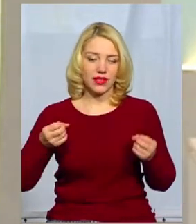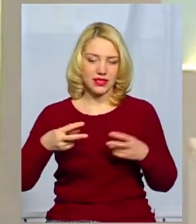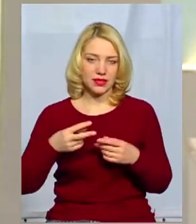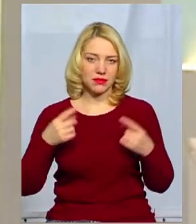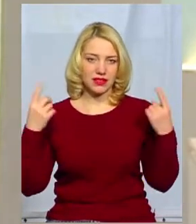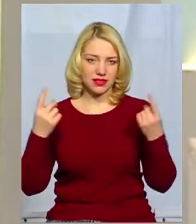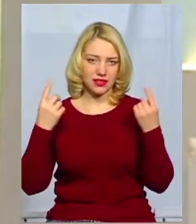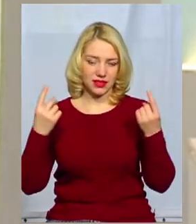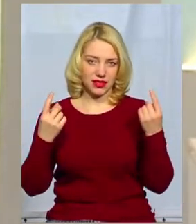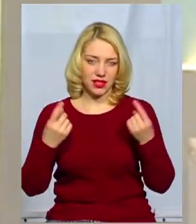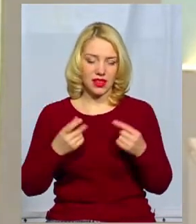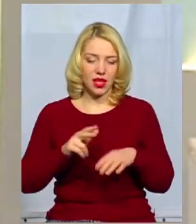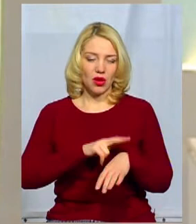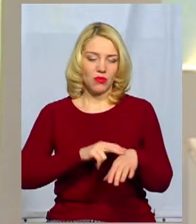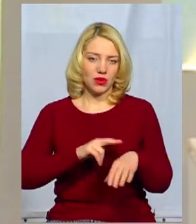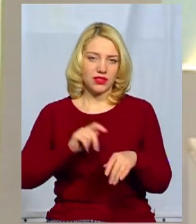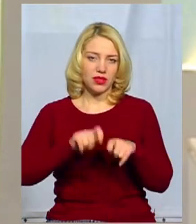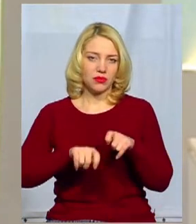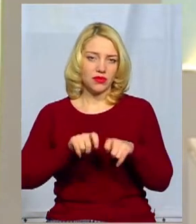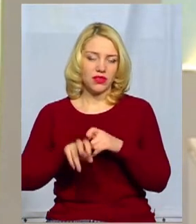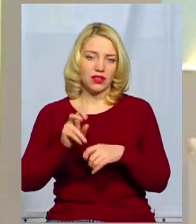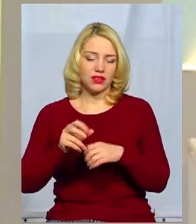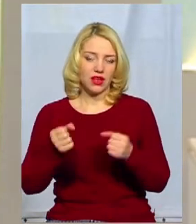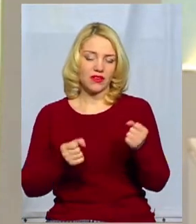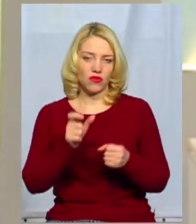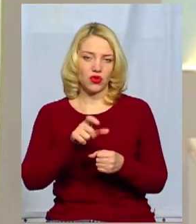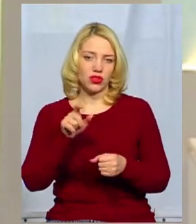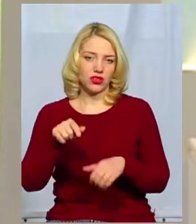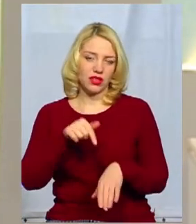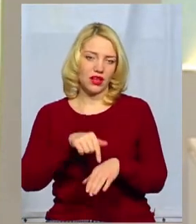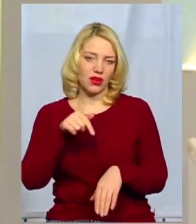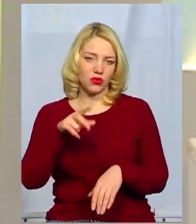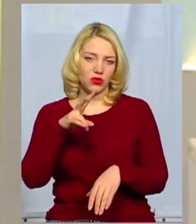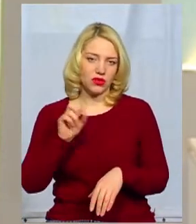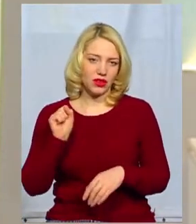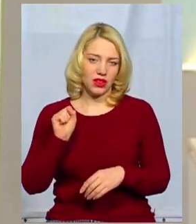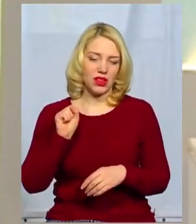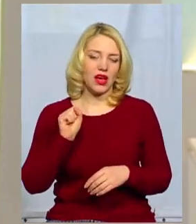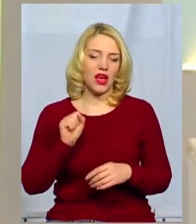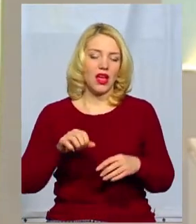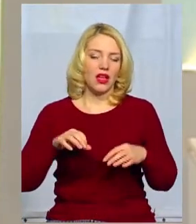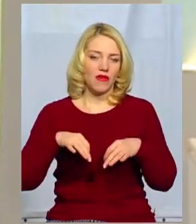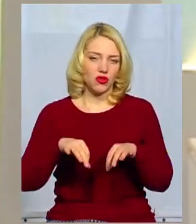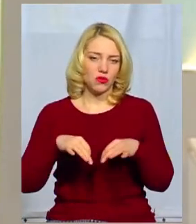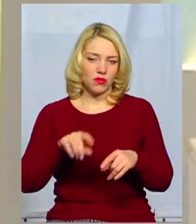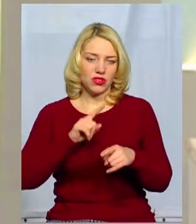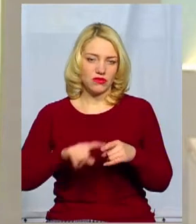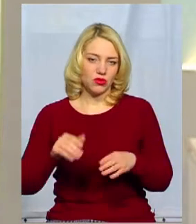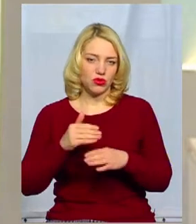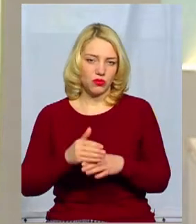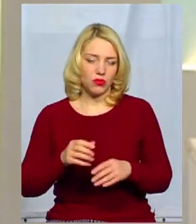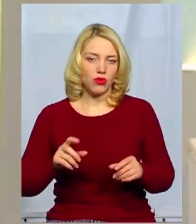Спецсигнал!» патрульна поліція сьогодні перевіряла, як водії реагують на автомобіль швидкої допомоги з увімкненим